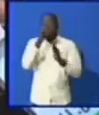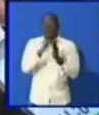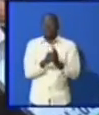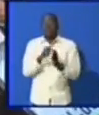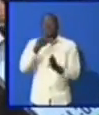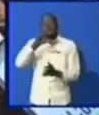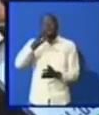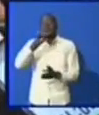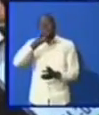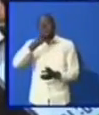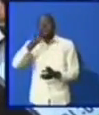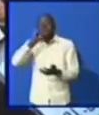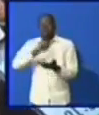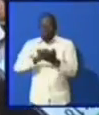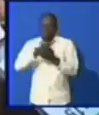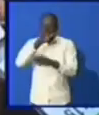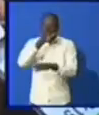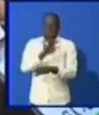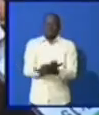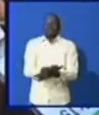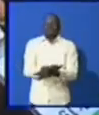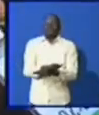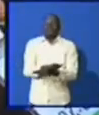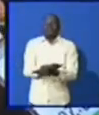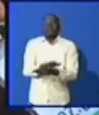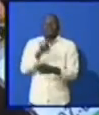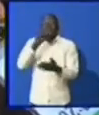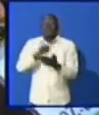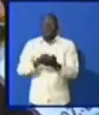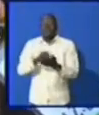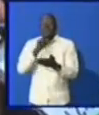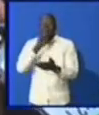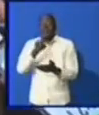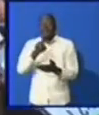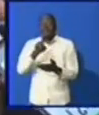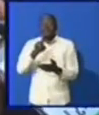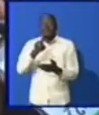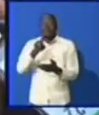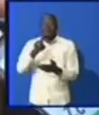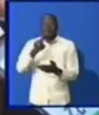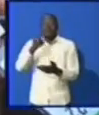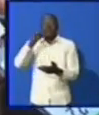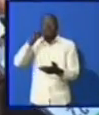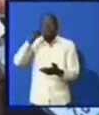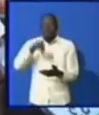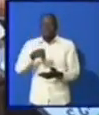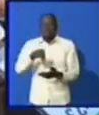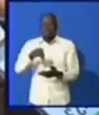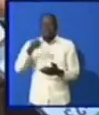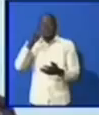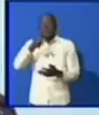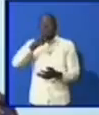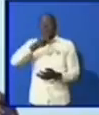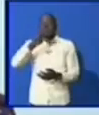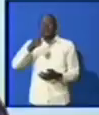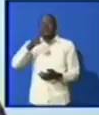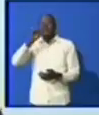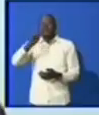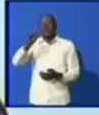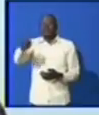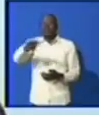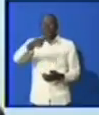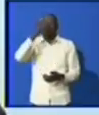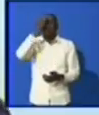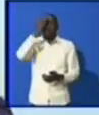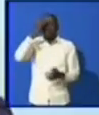et c'est ce qui est à droite lit également de l'as 3-1 du pnds que vous posez selon le